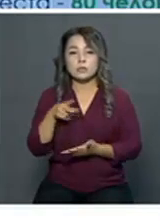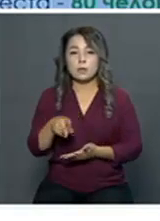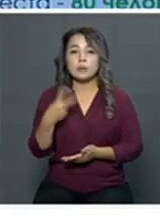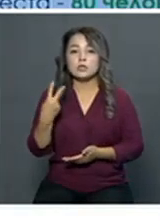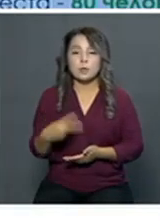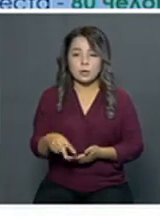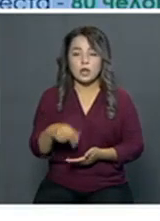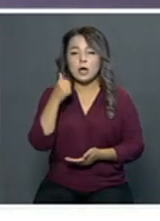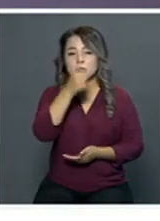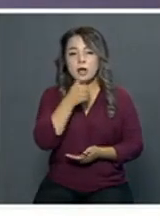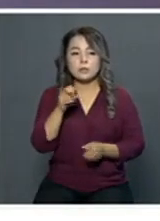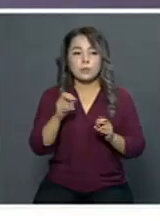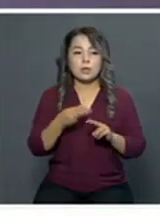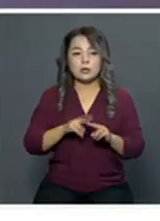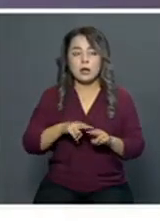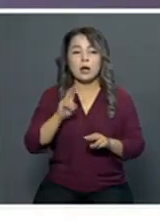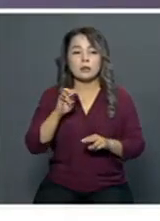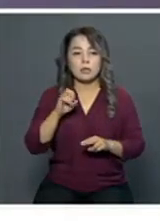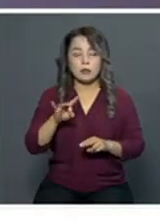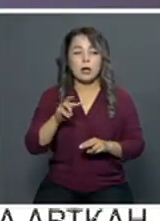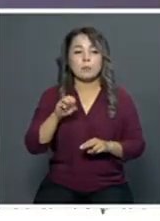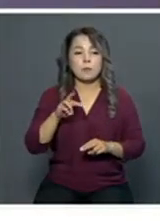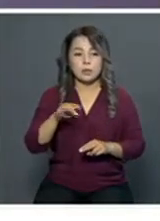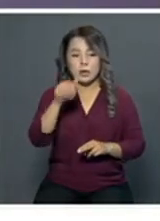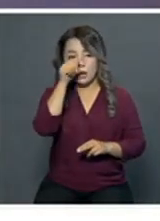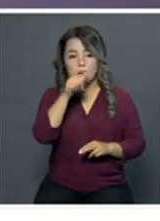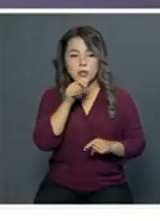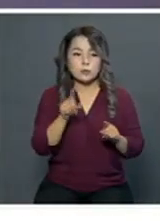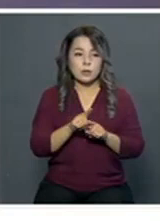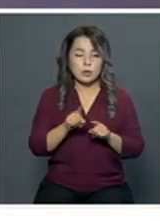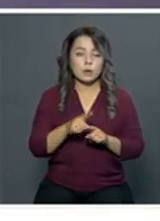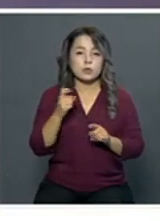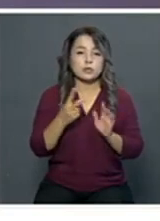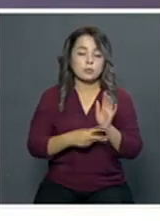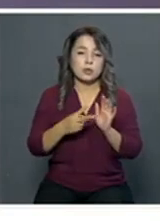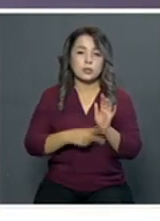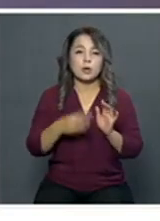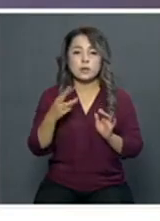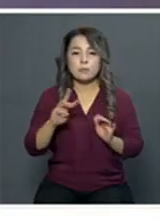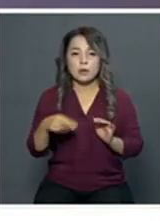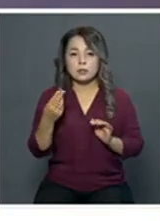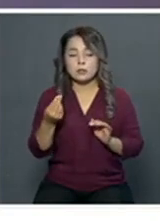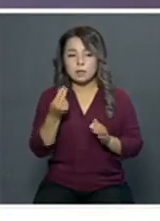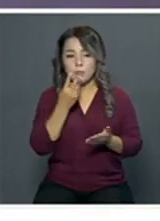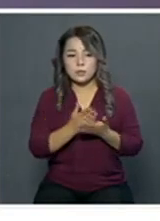2020 жылғы қаңтар-мамыр айларында жалпы құны 173 миллиард теңгеге